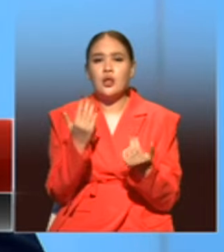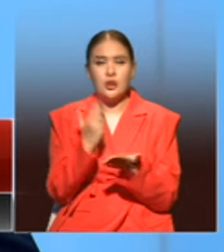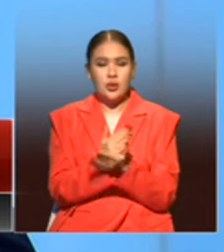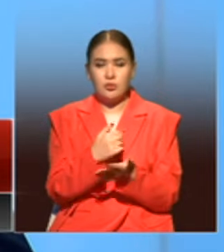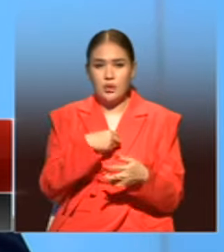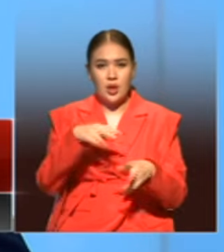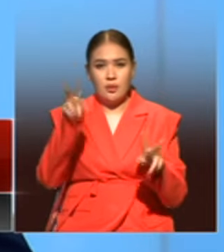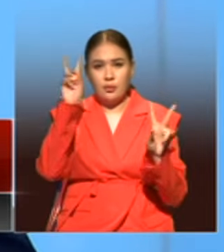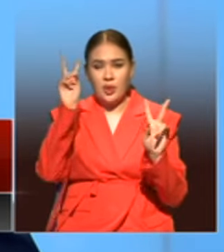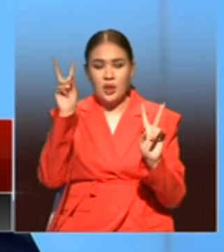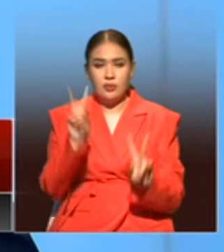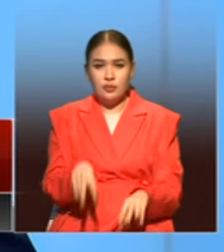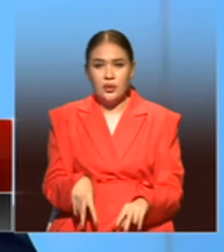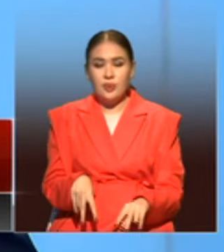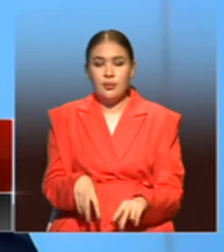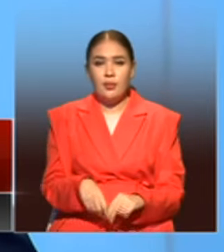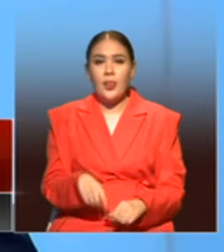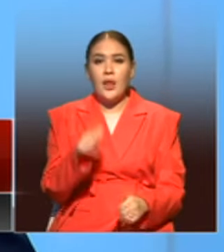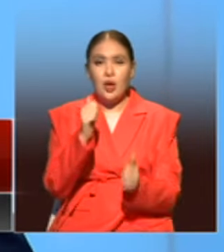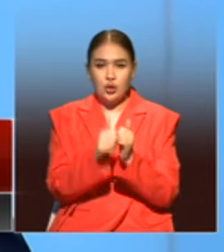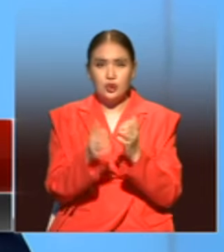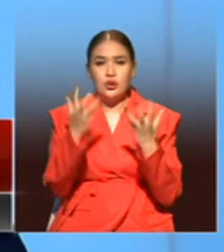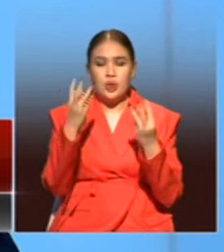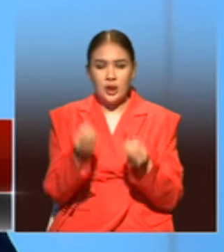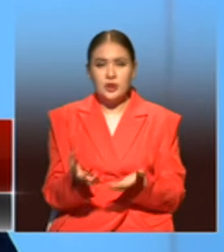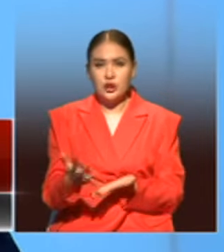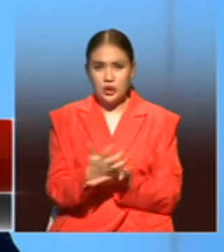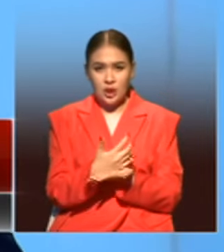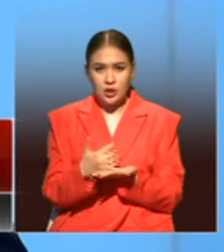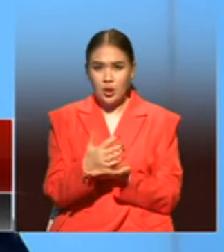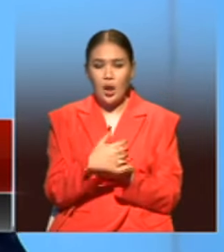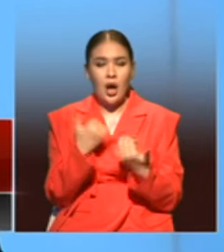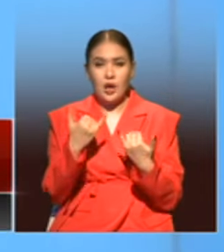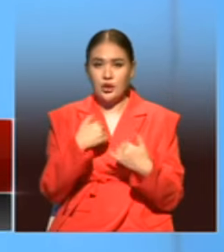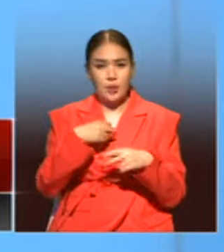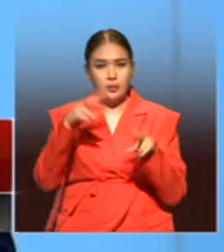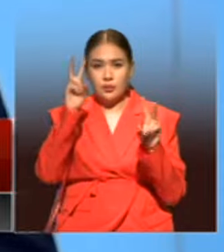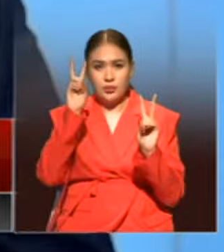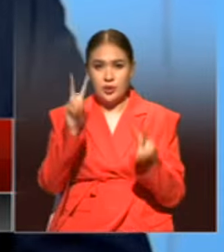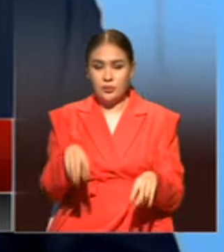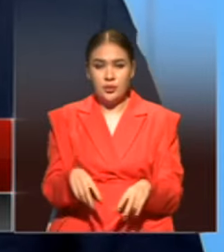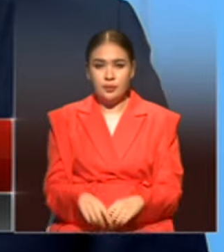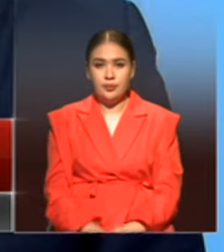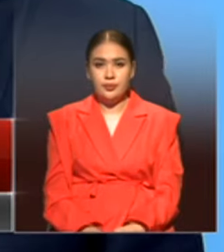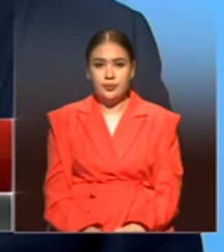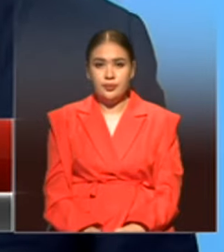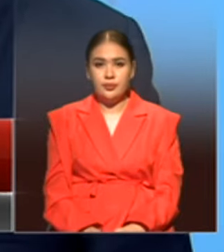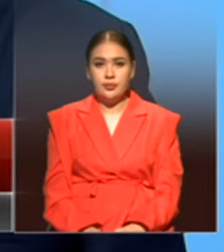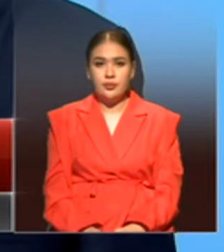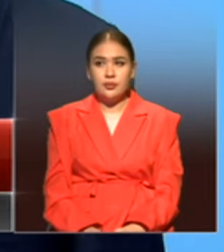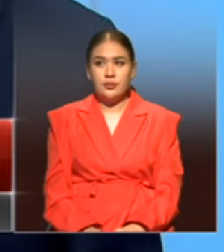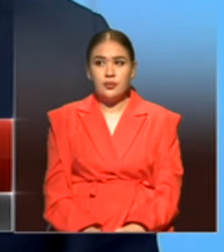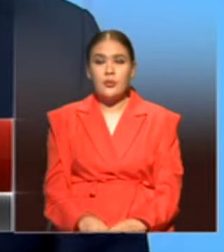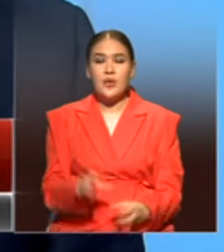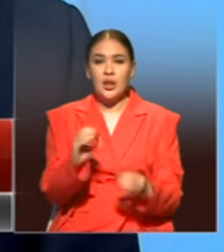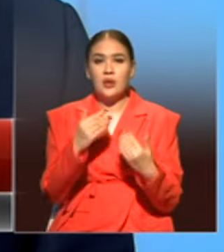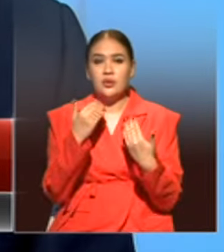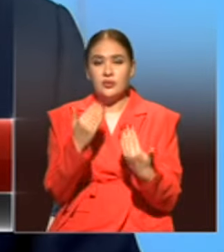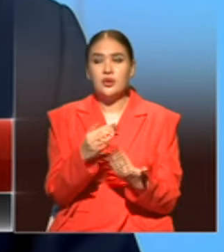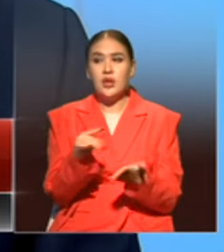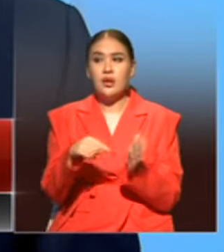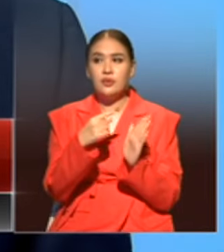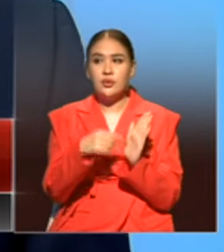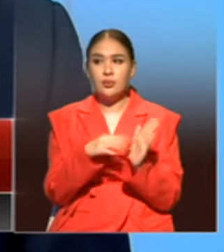жаңағы утилизациялық алып күн сайын жинақталуда. Енді қазіргі таңда қанша екенін білмеймін. Осы жерден бірден айтып кетейін. Екінші жағдайдың жаңағы сіз айтып кеткен сыныңыз,